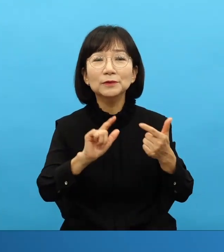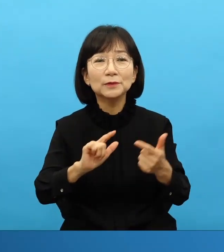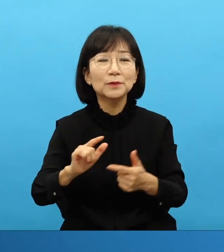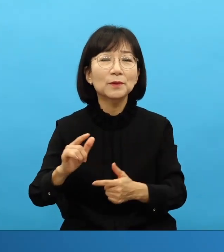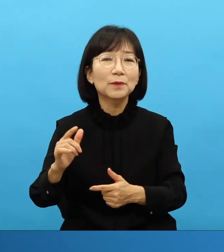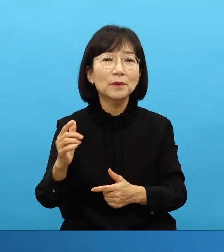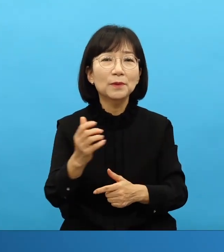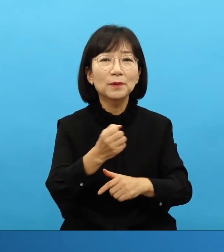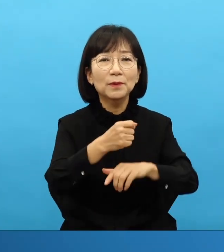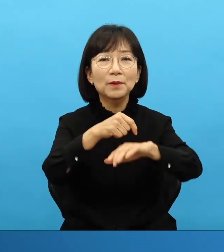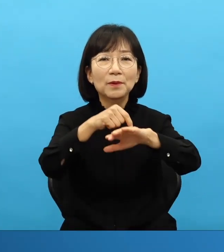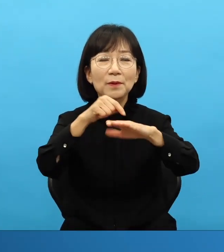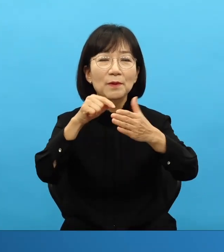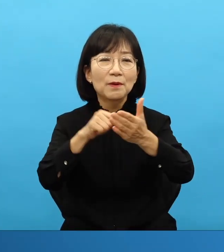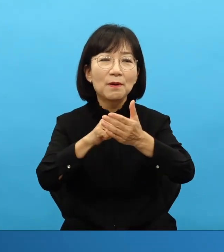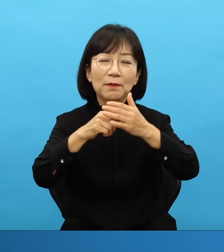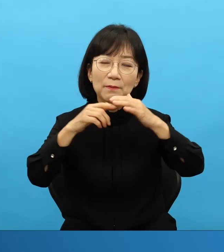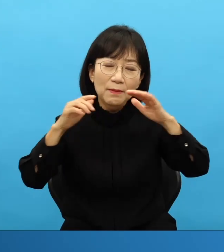누리므로